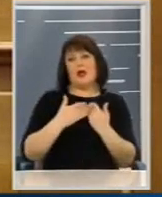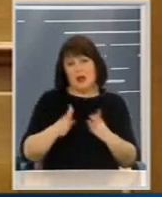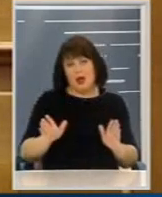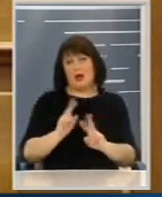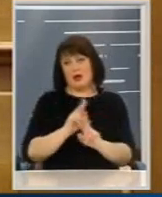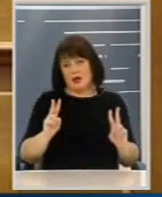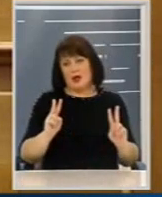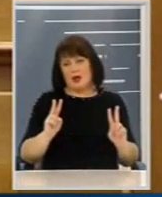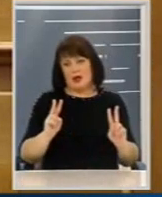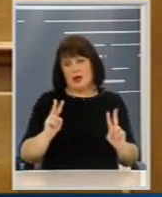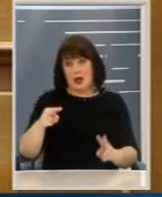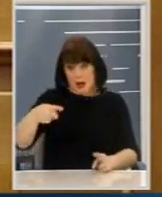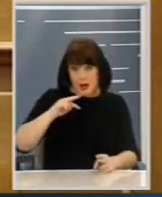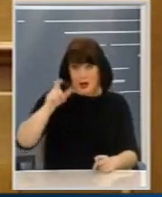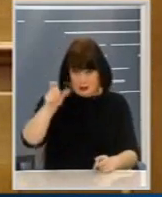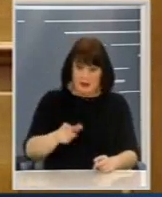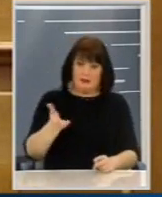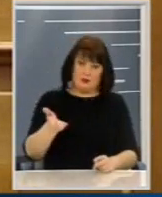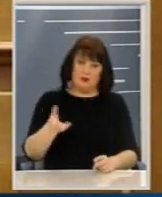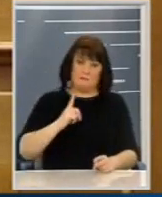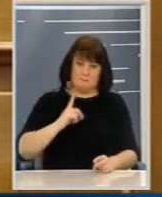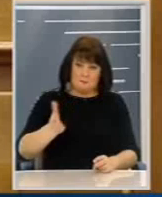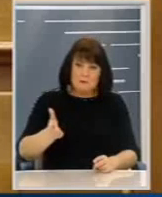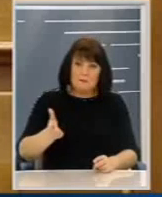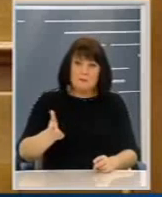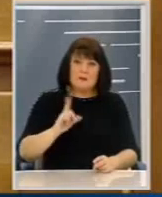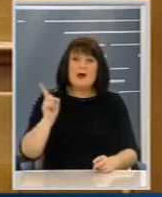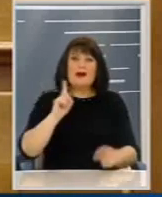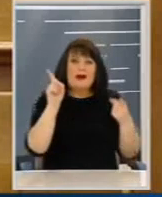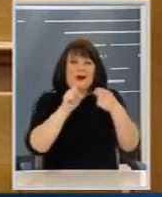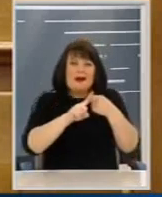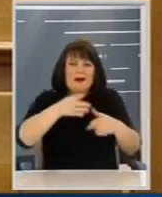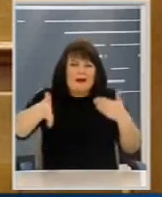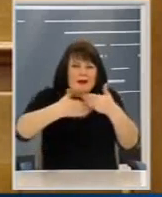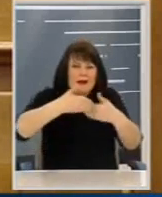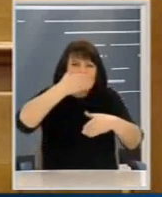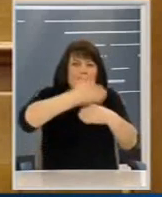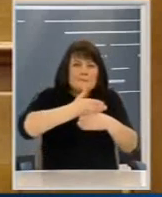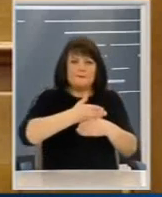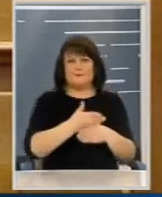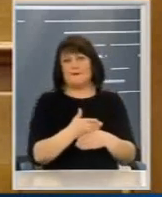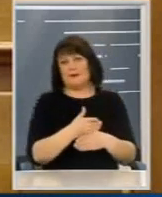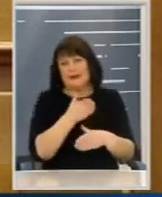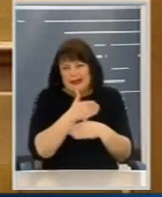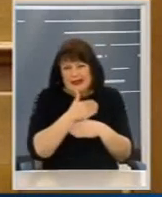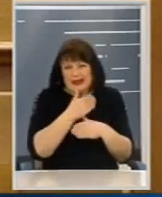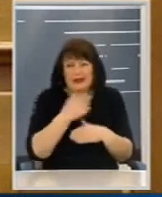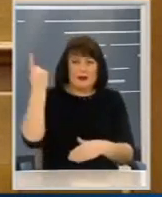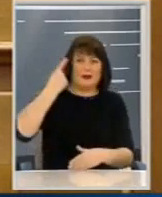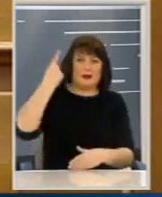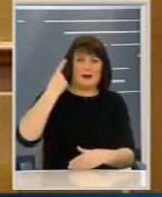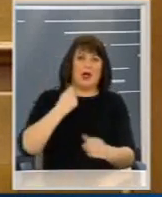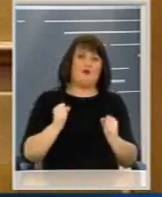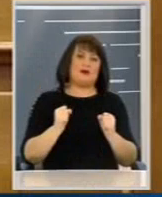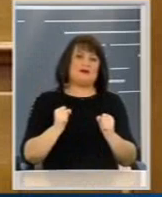καθαρές απαντήσεις από εσάς, κύριε Μητσοτάκη, και όχι συναντήσεις πίσω από κλειστές πόρτες και κριτική εκ του